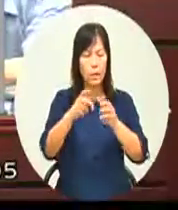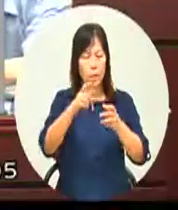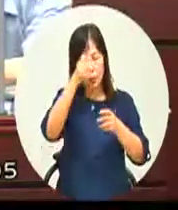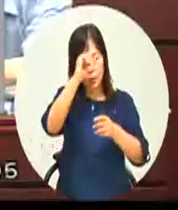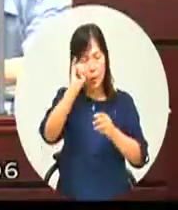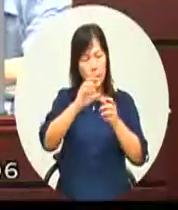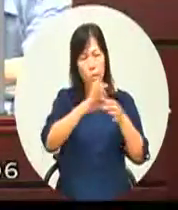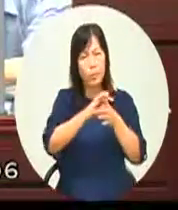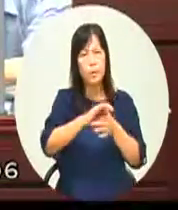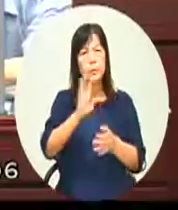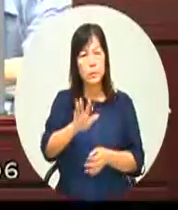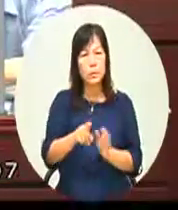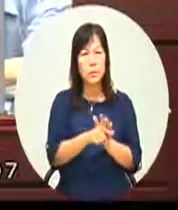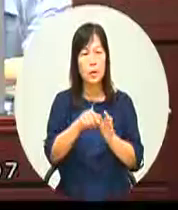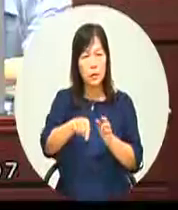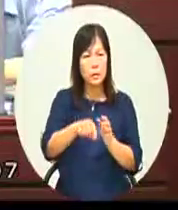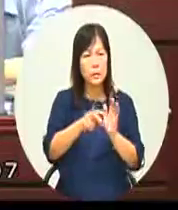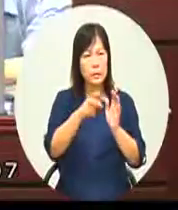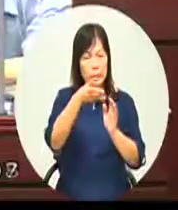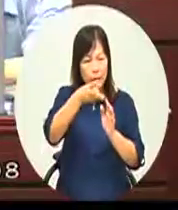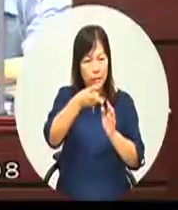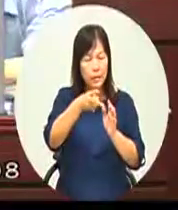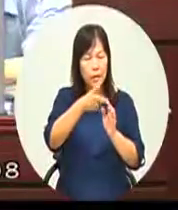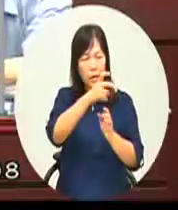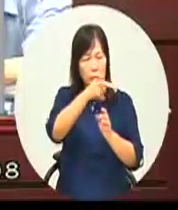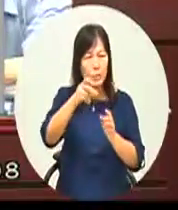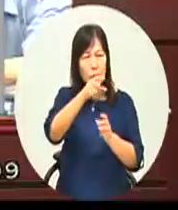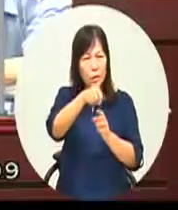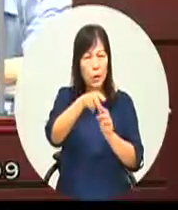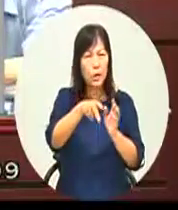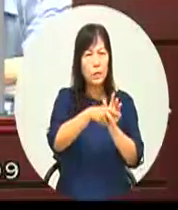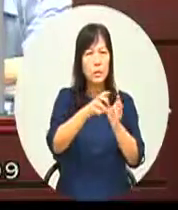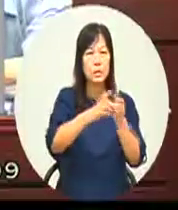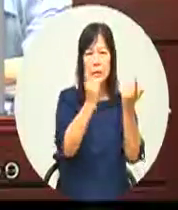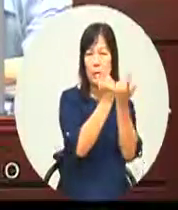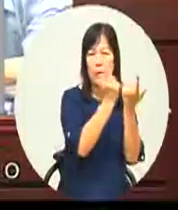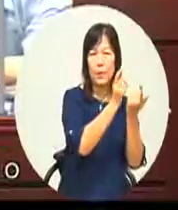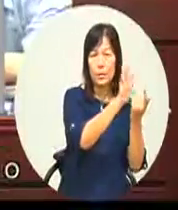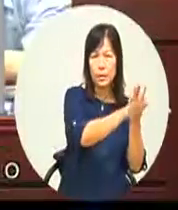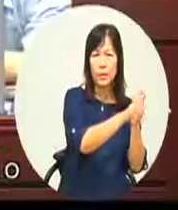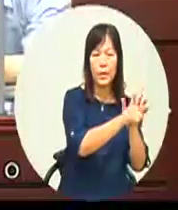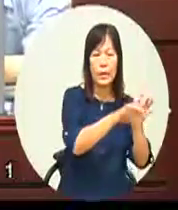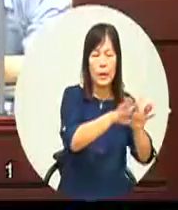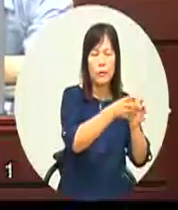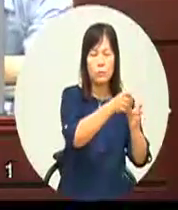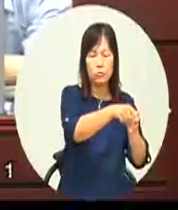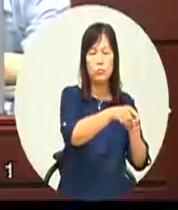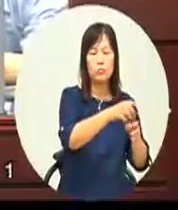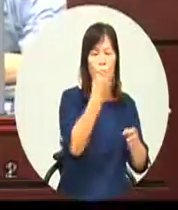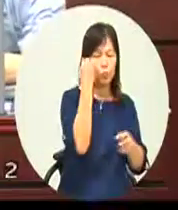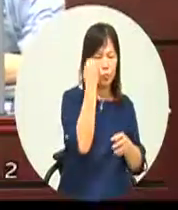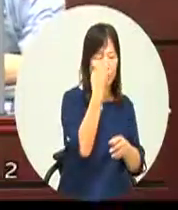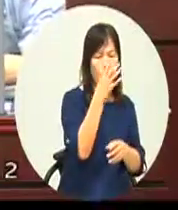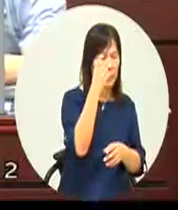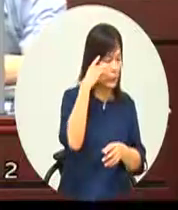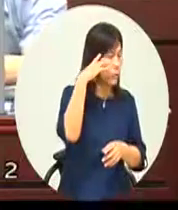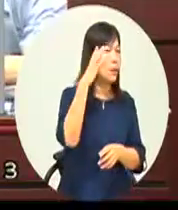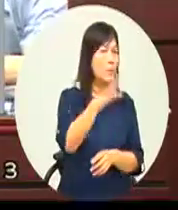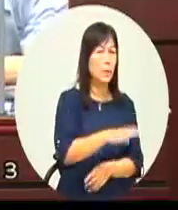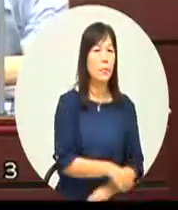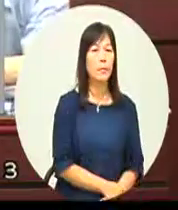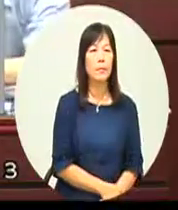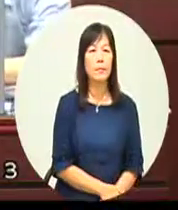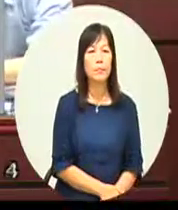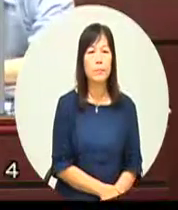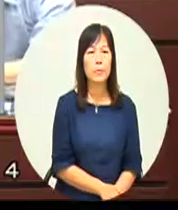哈。 是。 U-car 这个字眼呐、啊、哈，那应该是台北市他们自己弄出来的哈。 是。 那当然，他们有他